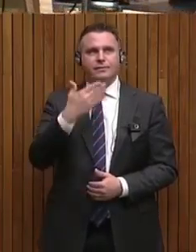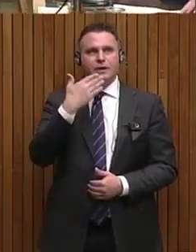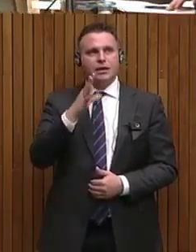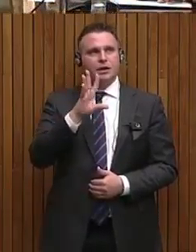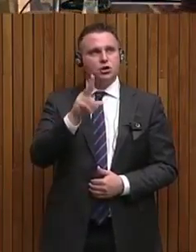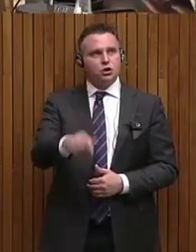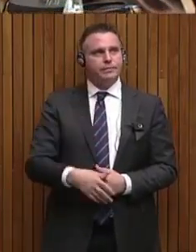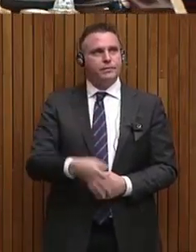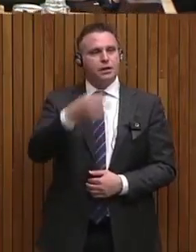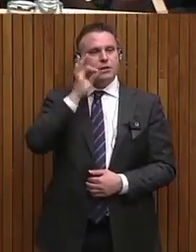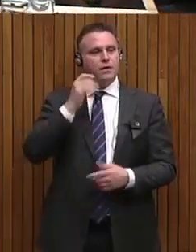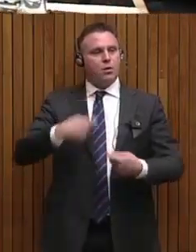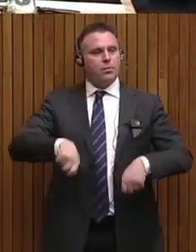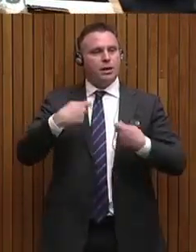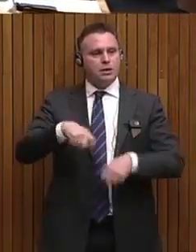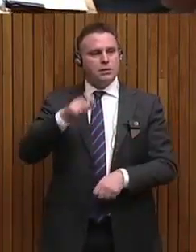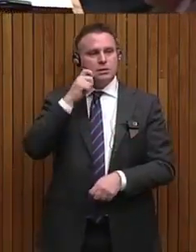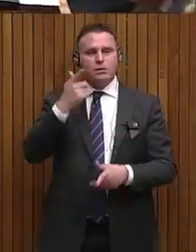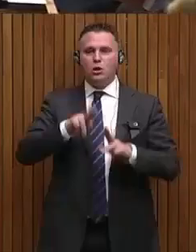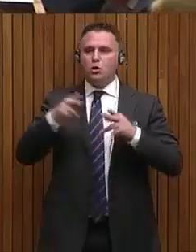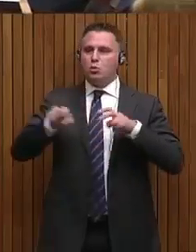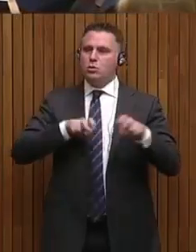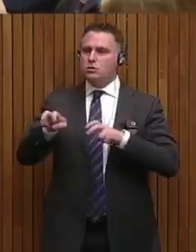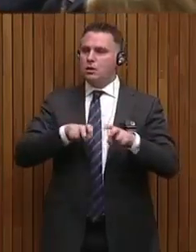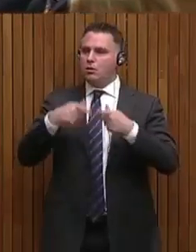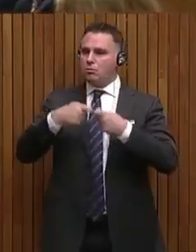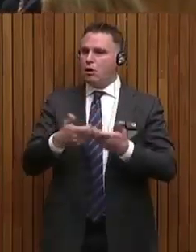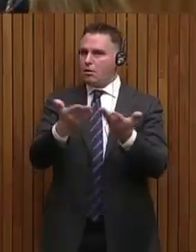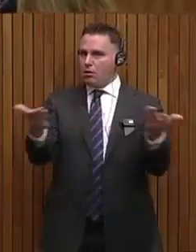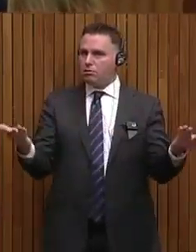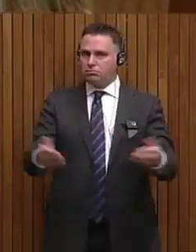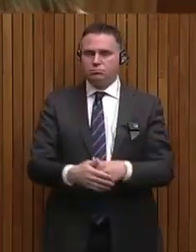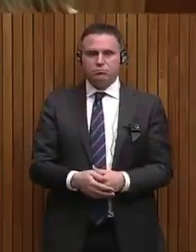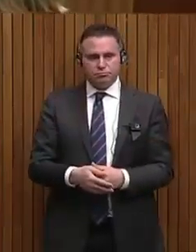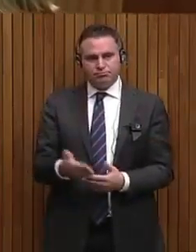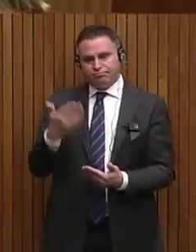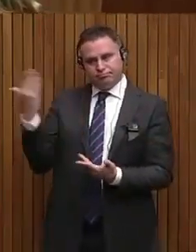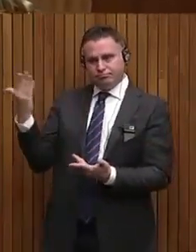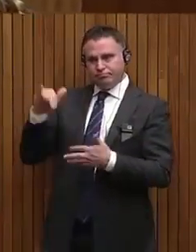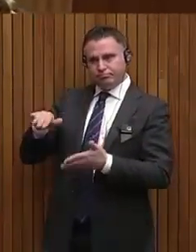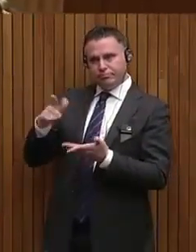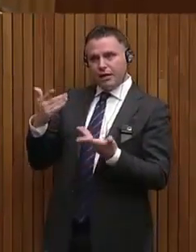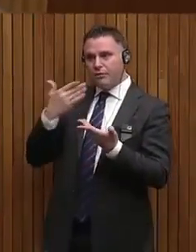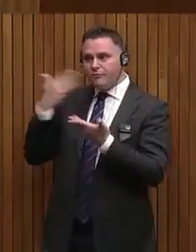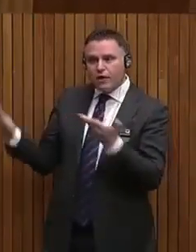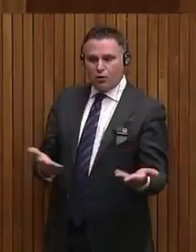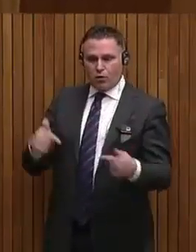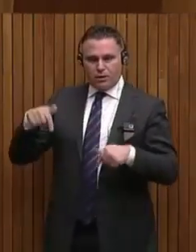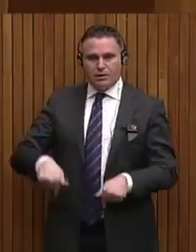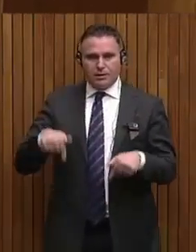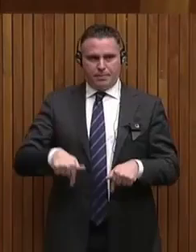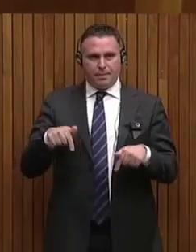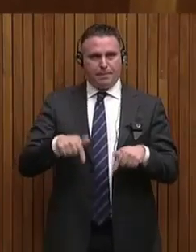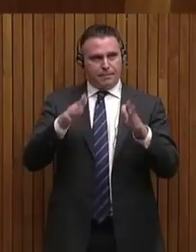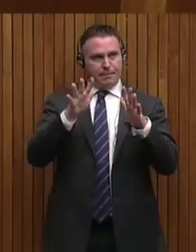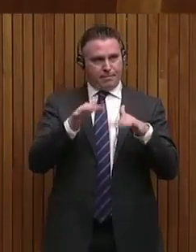Dankeschön, Frau Präsidentin, werte Mitglieder der Bundesregierung. Dear Secretary General, welcome in the Parliament,